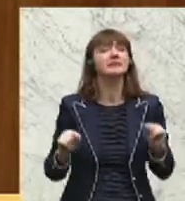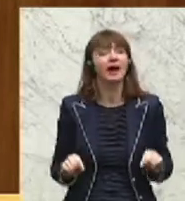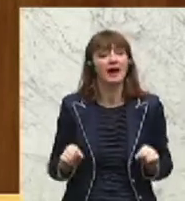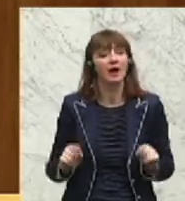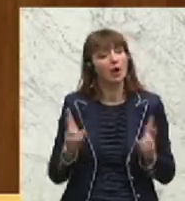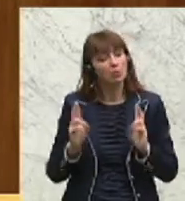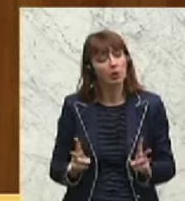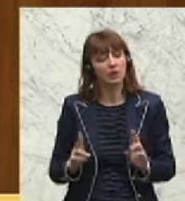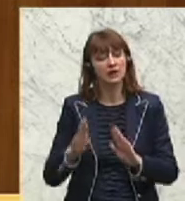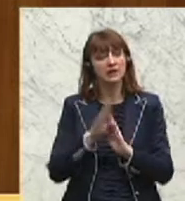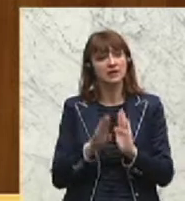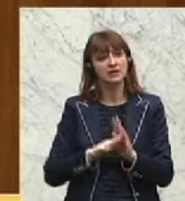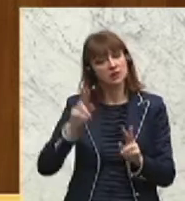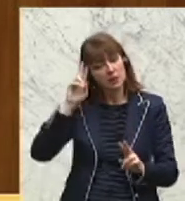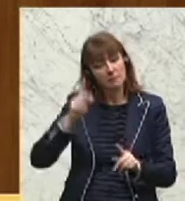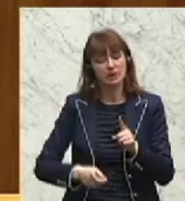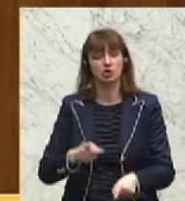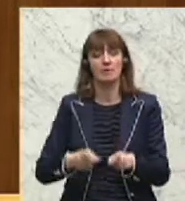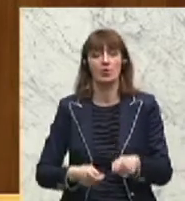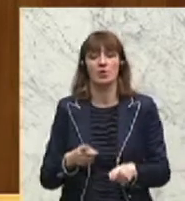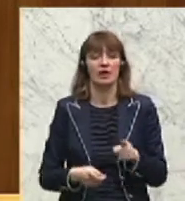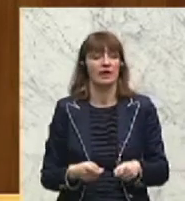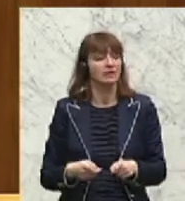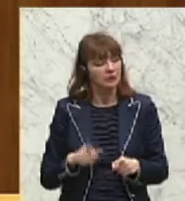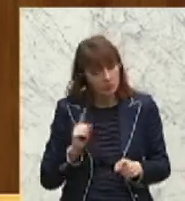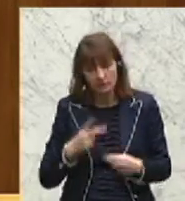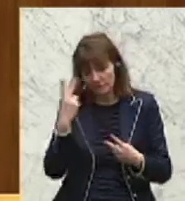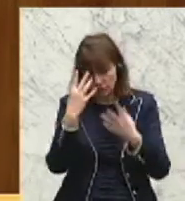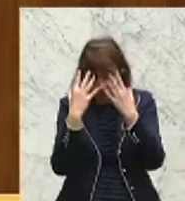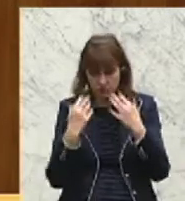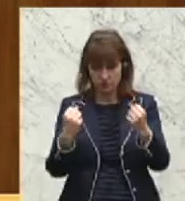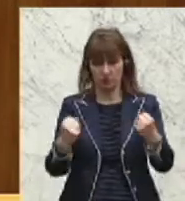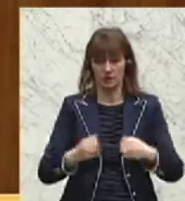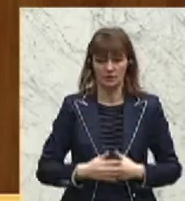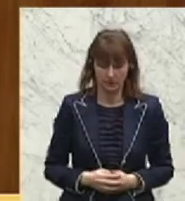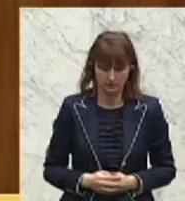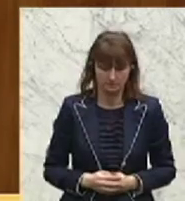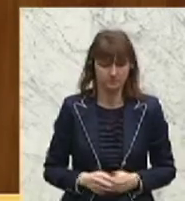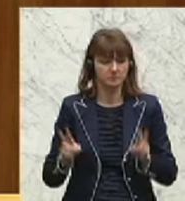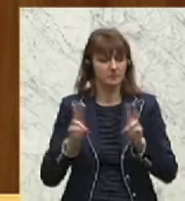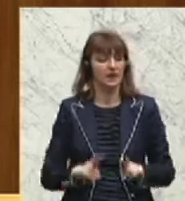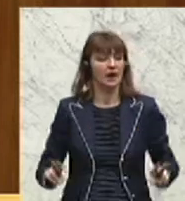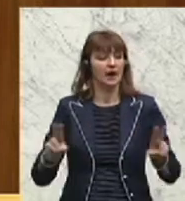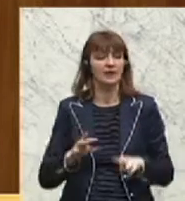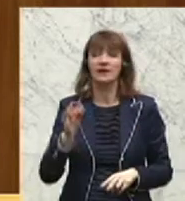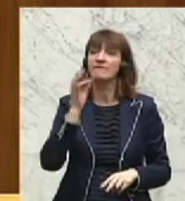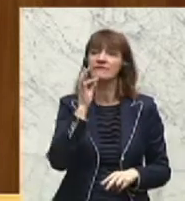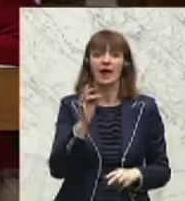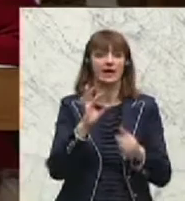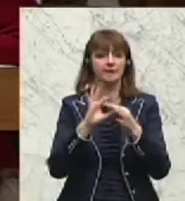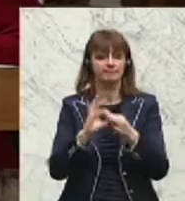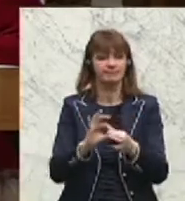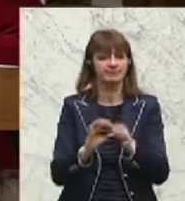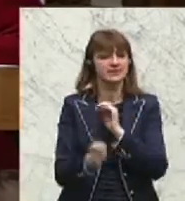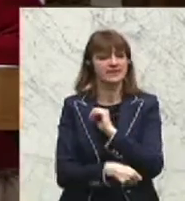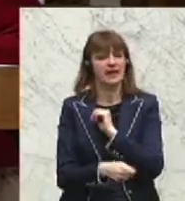um die Möglichkeit, dass gesetzliche Bestimmungen wirklich auch nachvollzogen werden können. Ähnlich ist es mit der Frage der Sanktionen.